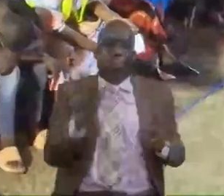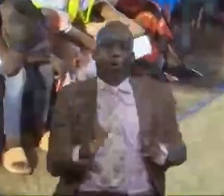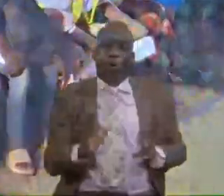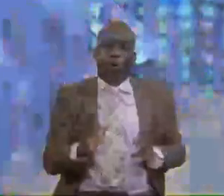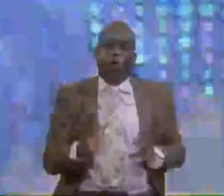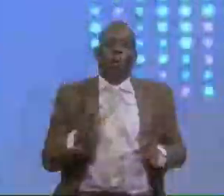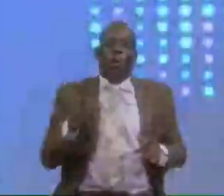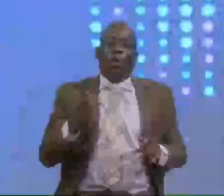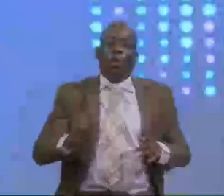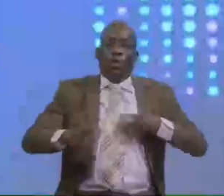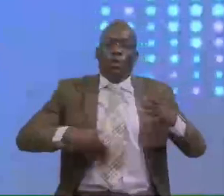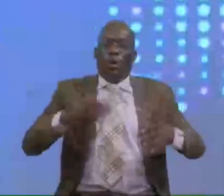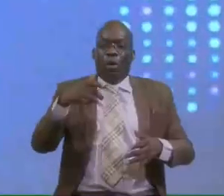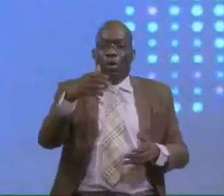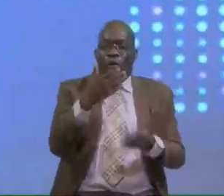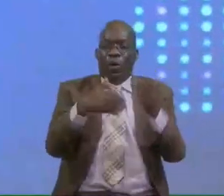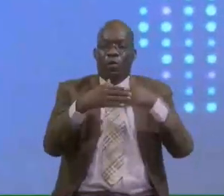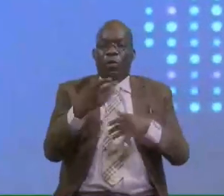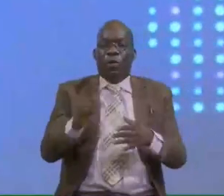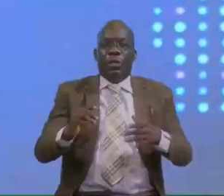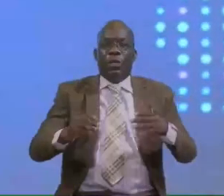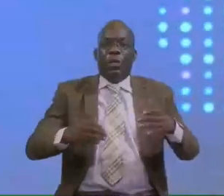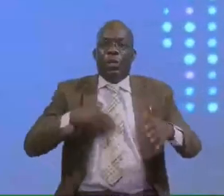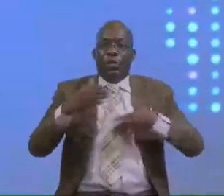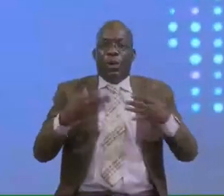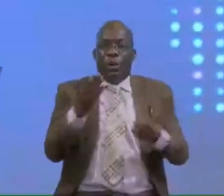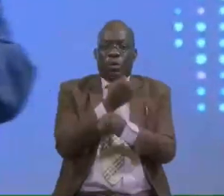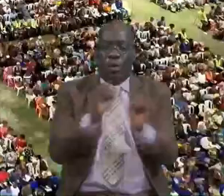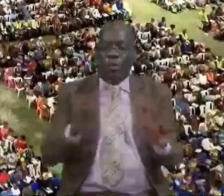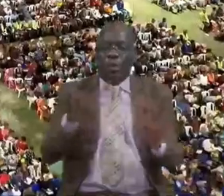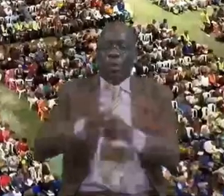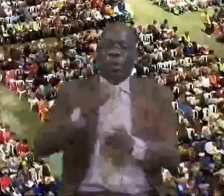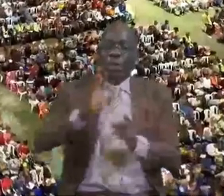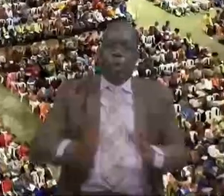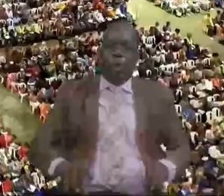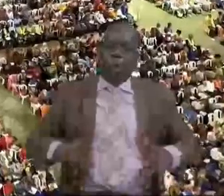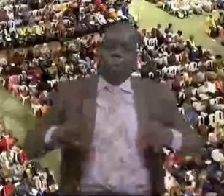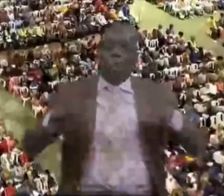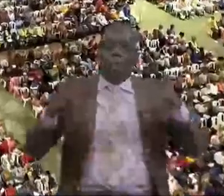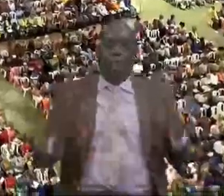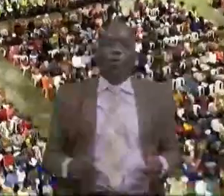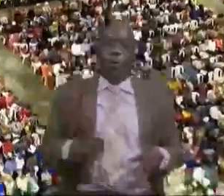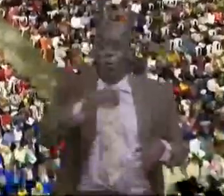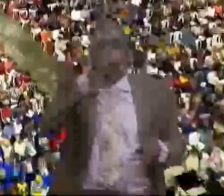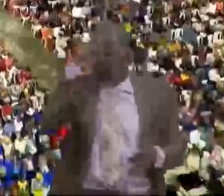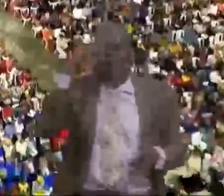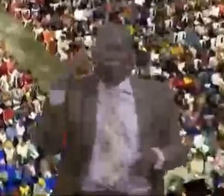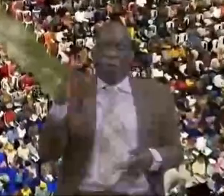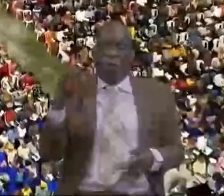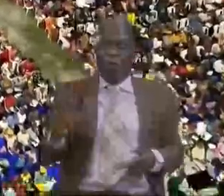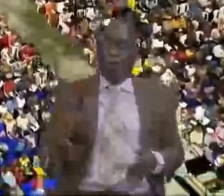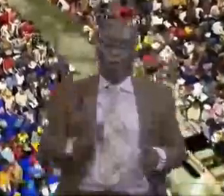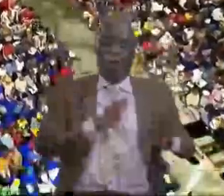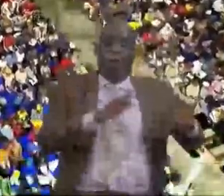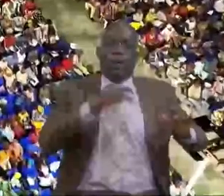du ciel et la joie du salut dans ton cœur ce soir, à cause de la miséricorde de